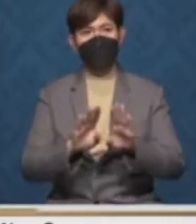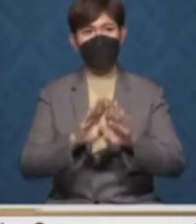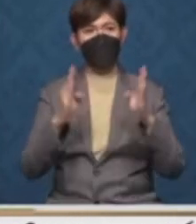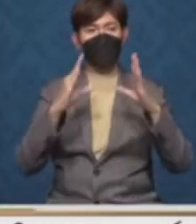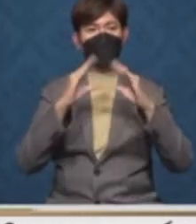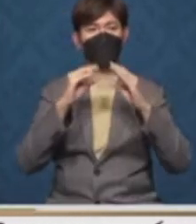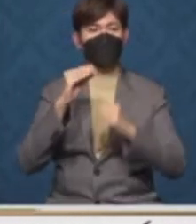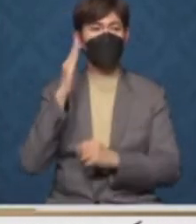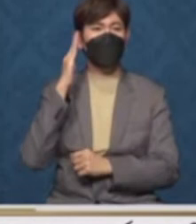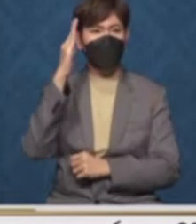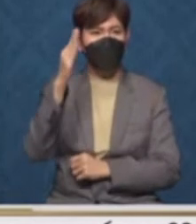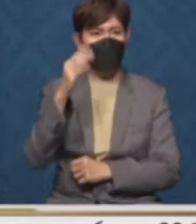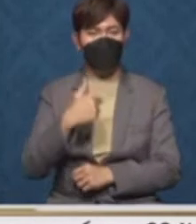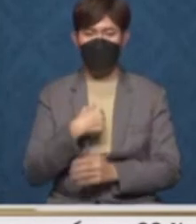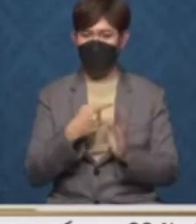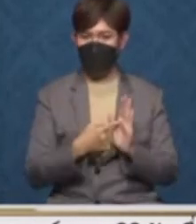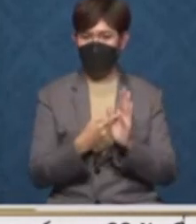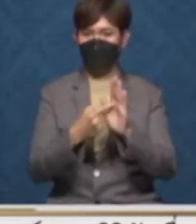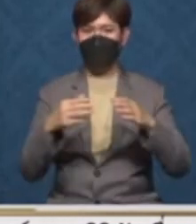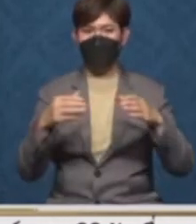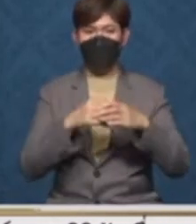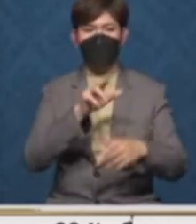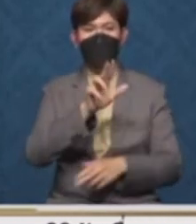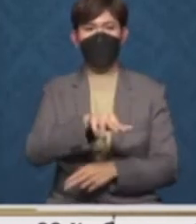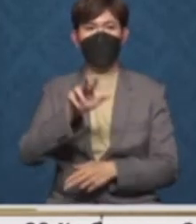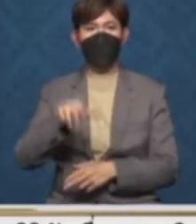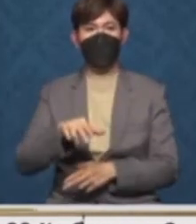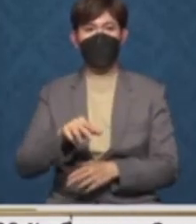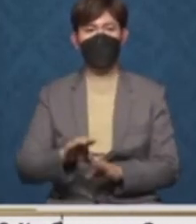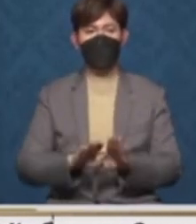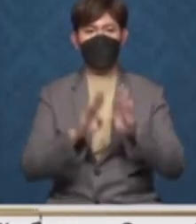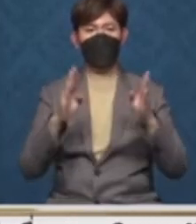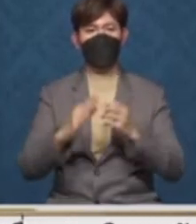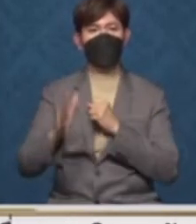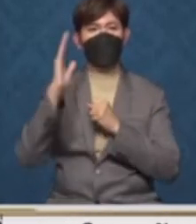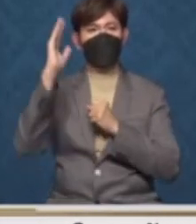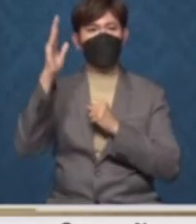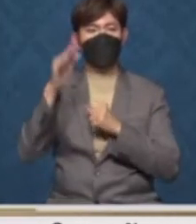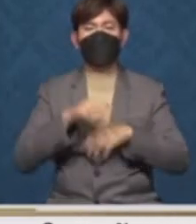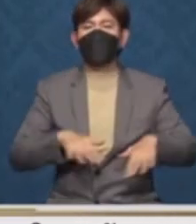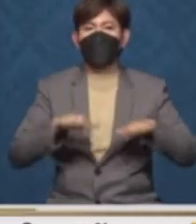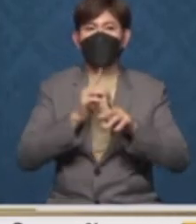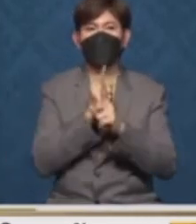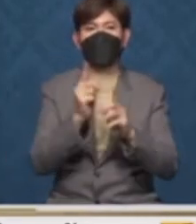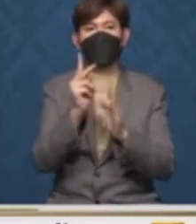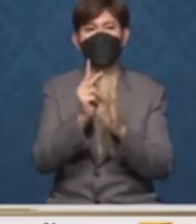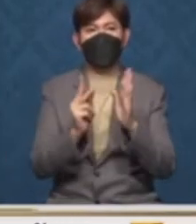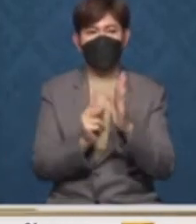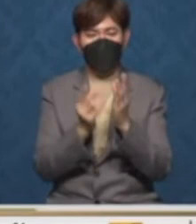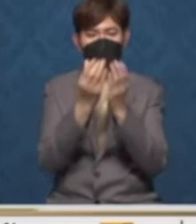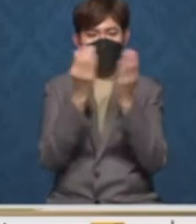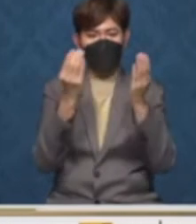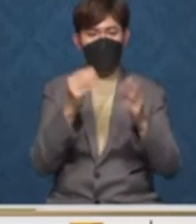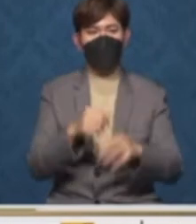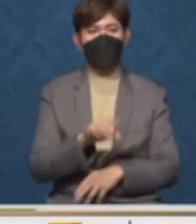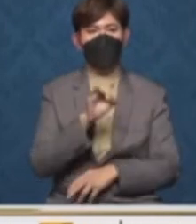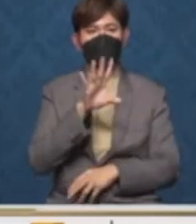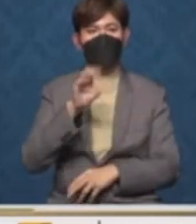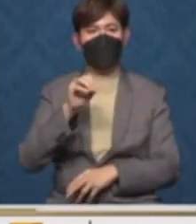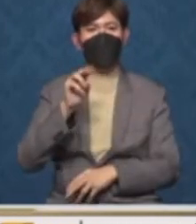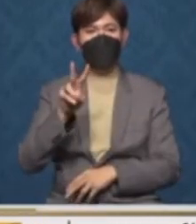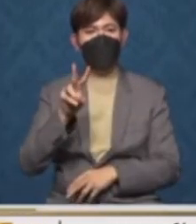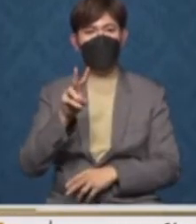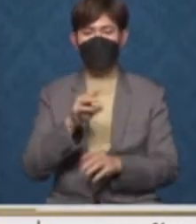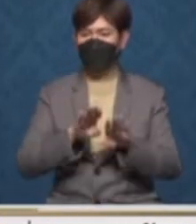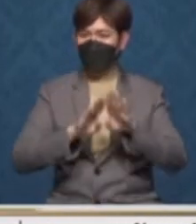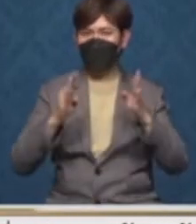ยหน้าครับผมจะเสนอให้พรรคเพื่อไทยเนี่ยเปิดอภิปรายครับทั่วไปตามรัฐนูลมาตรา152ซึ่งเปิดได้ครับ ไ